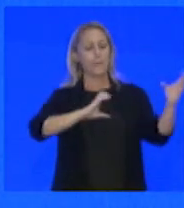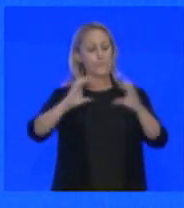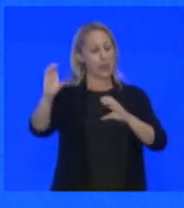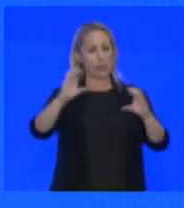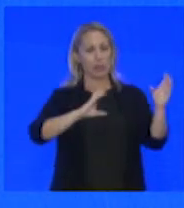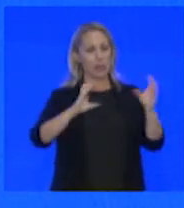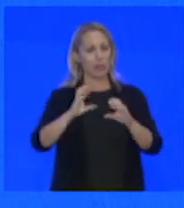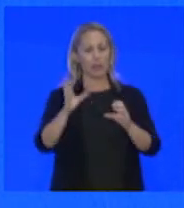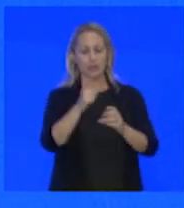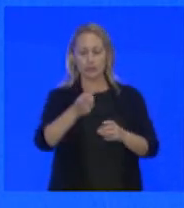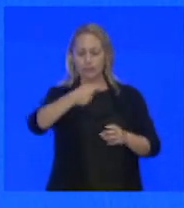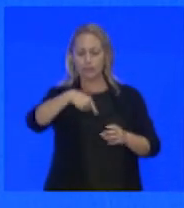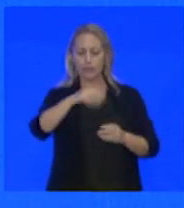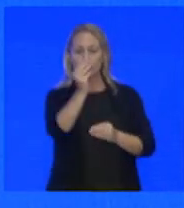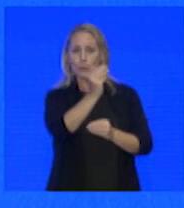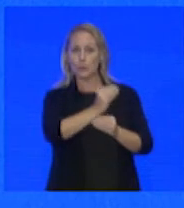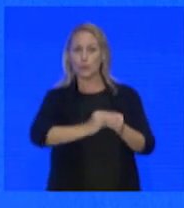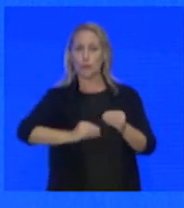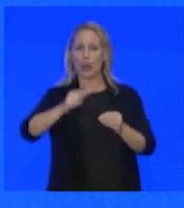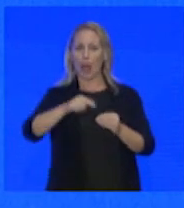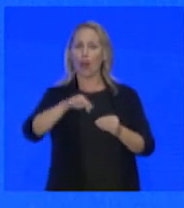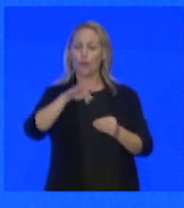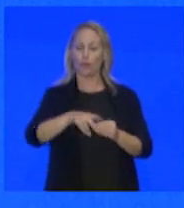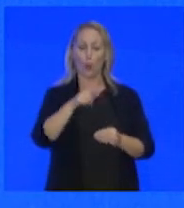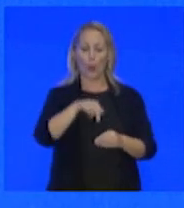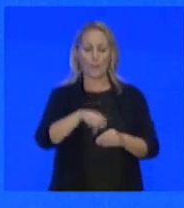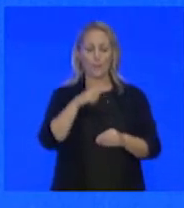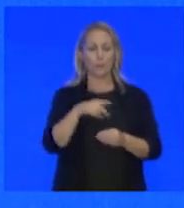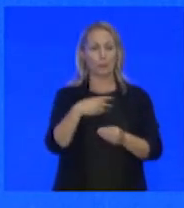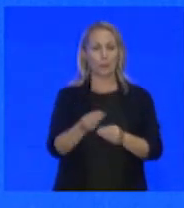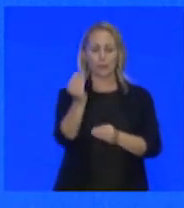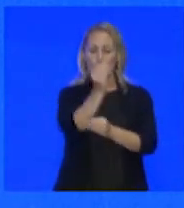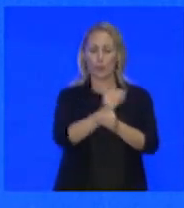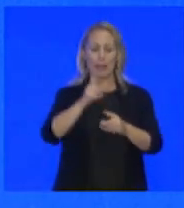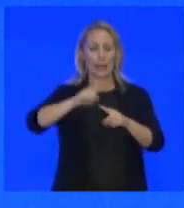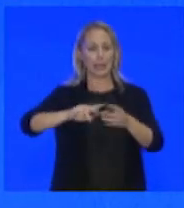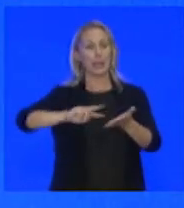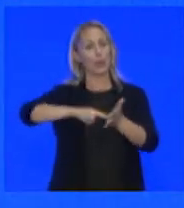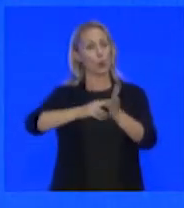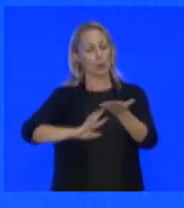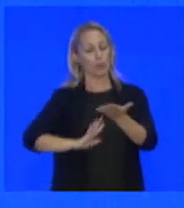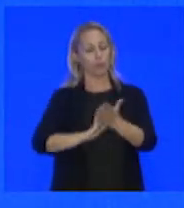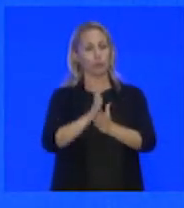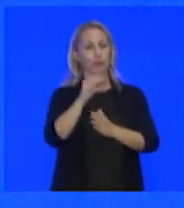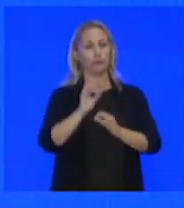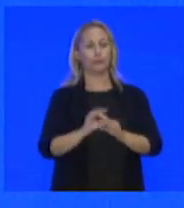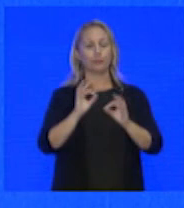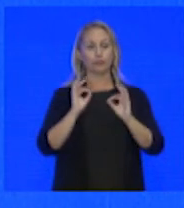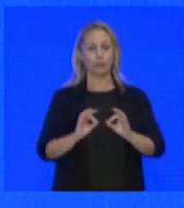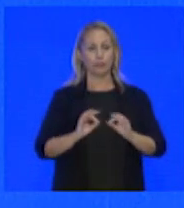έναν κλάδο υψηλής προστιθέμενης αξίας για την ελληνική οικονομία, τον κλάδο του